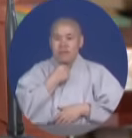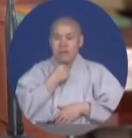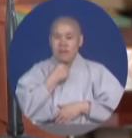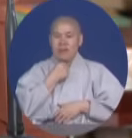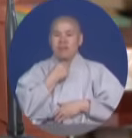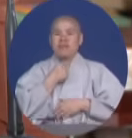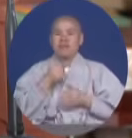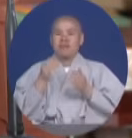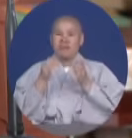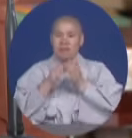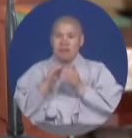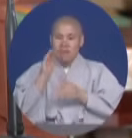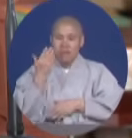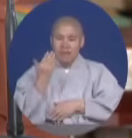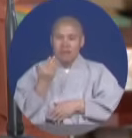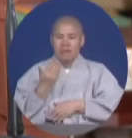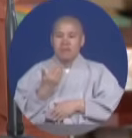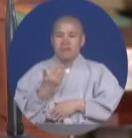끝이 나요.